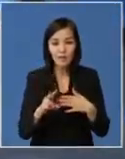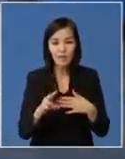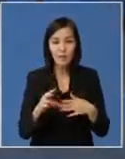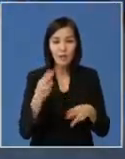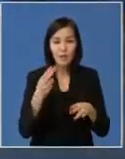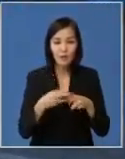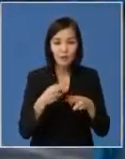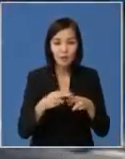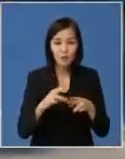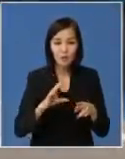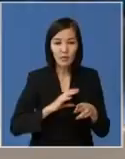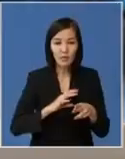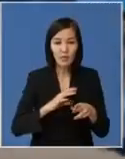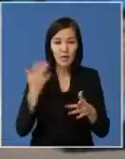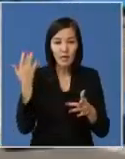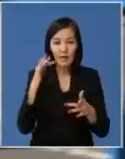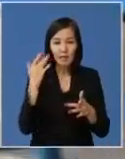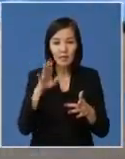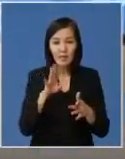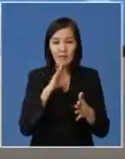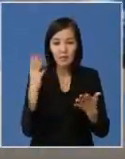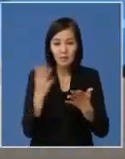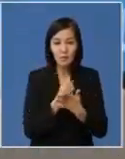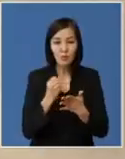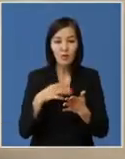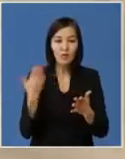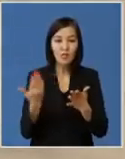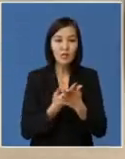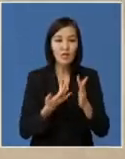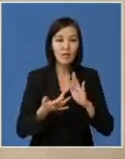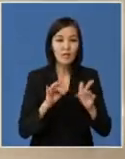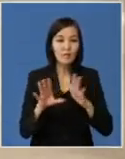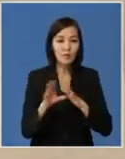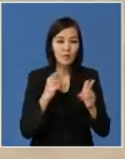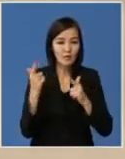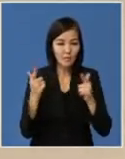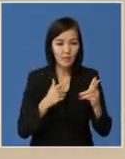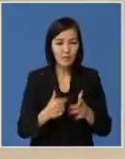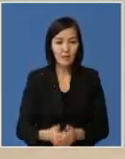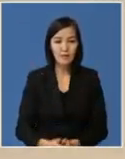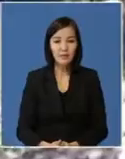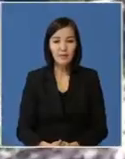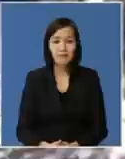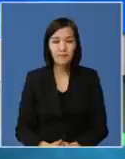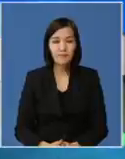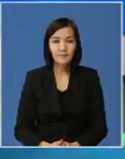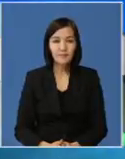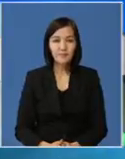медаль америкалық Флейнаганға табыс етілді. Топтаманы ғаламтор арқылы дайындаған Жазира Исаева.